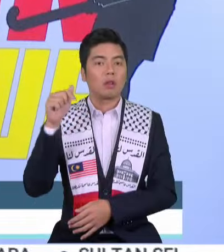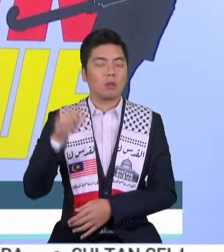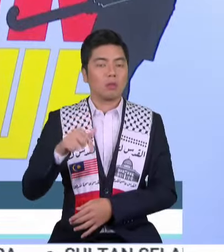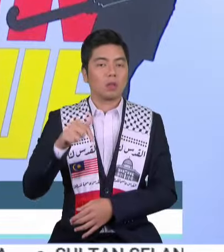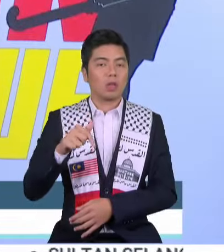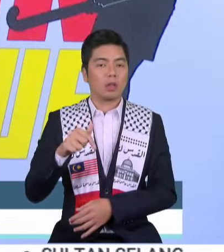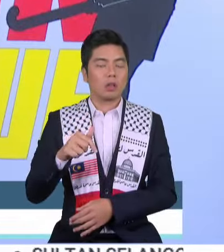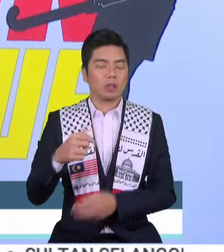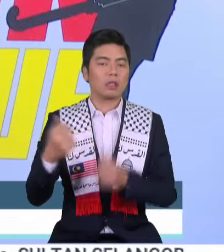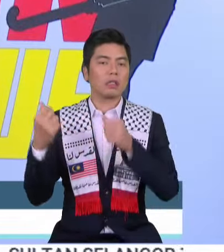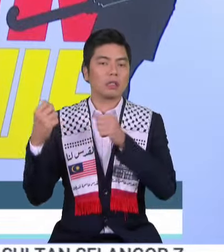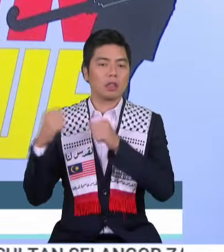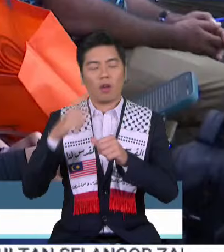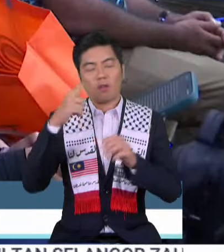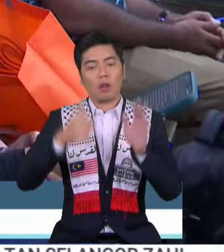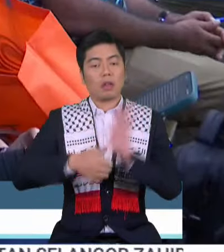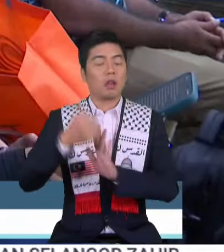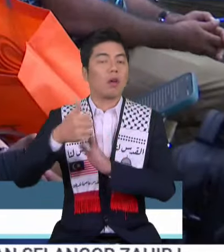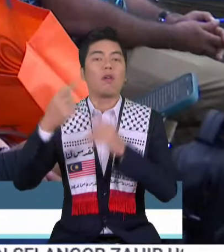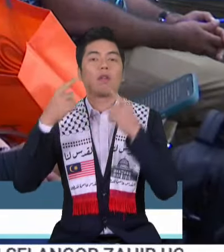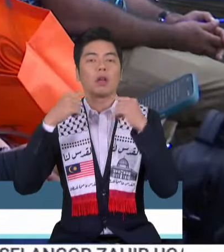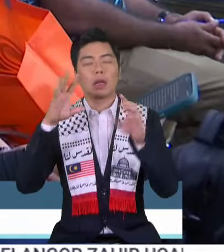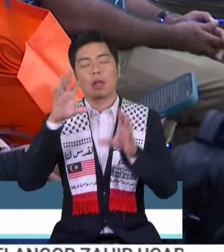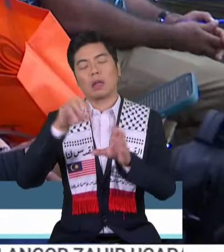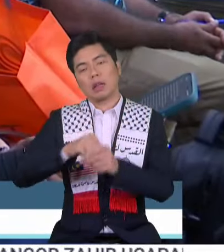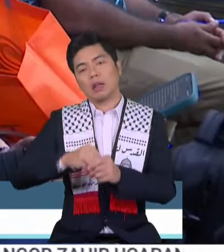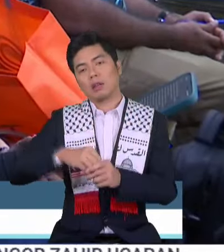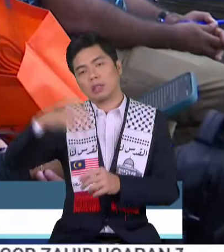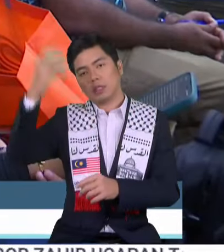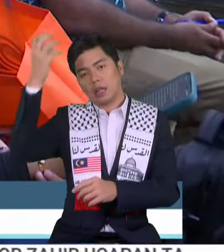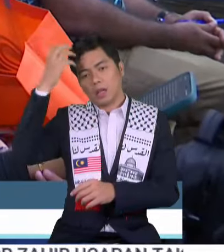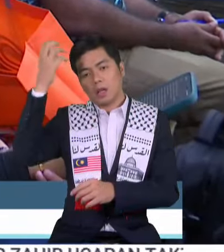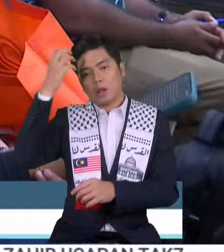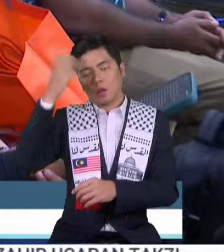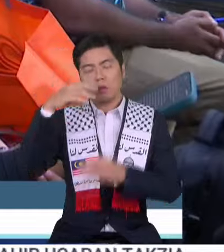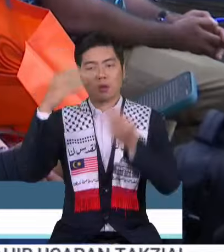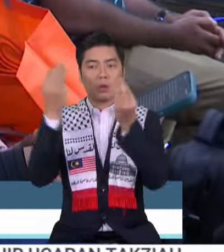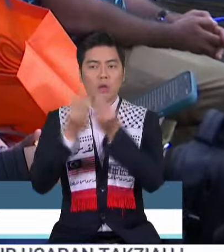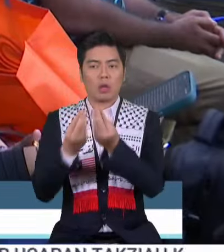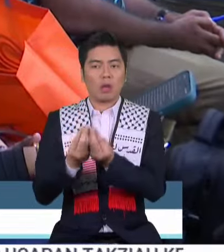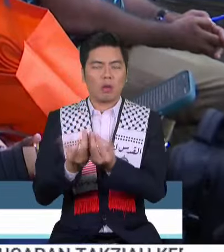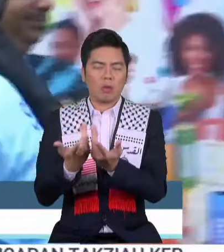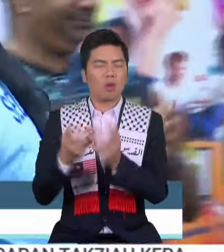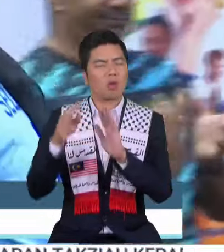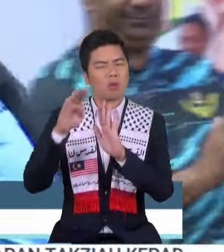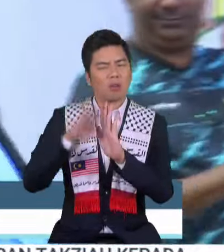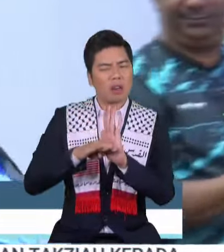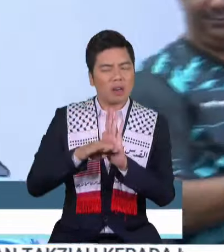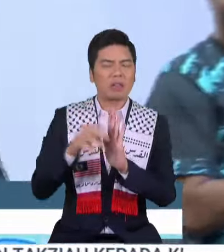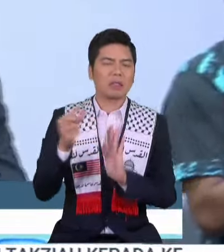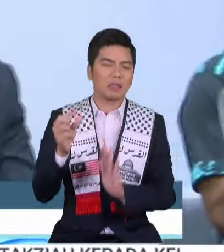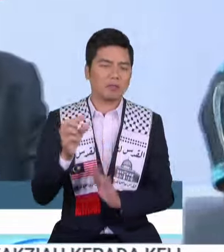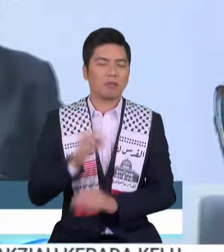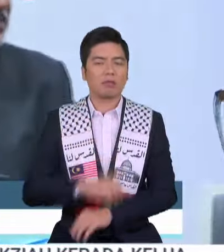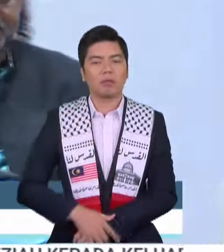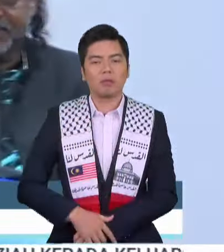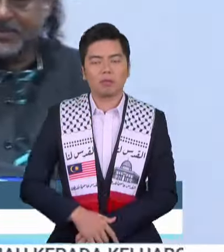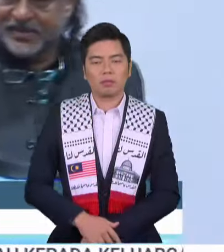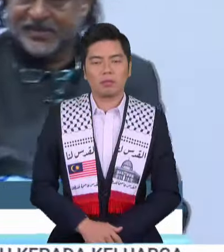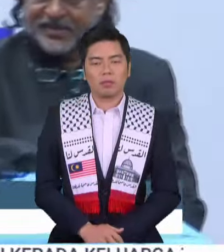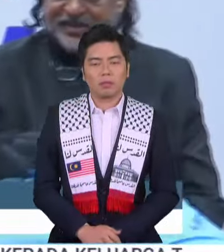berkenaan kekal menjadi kejohanan terkenal di Selangor biarpun jumlah penyertaan pasukan kurang sedikit tahun ini.